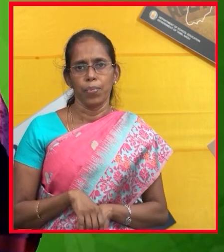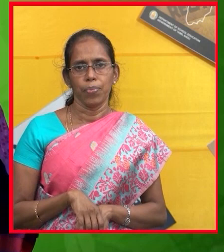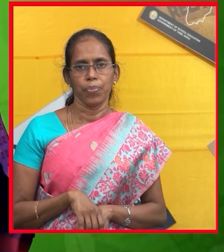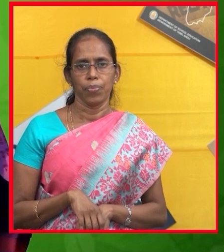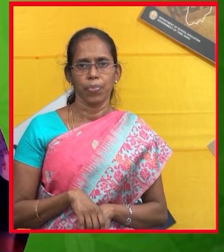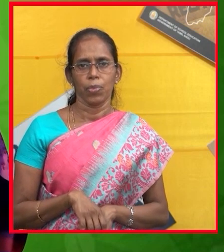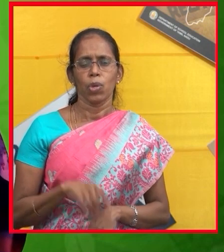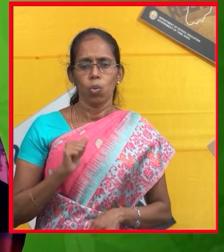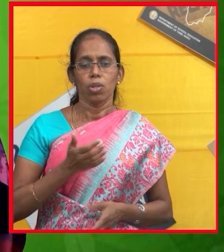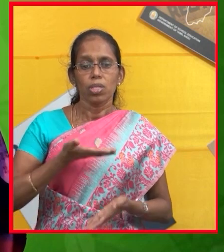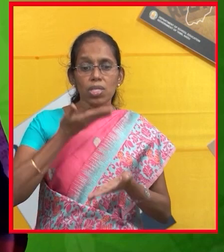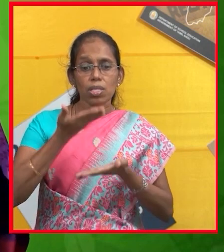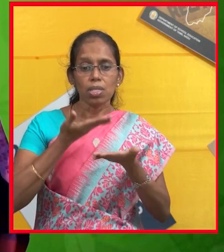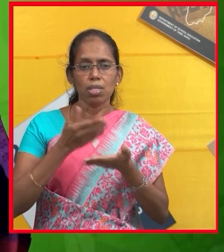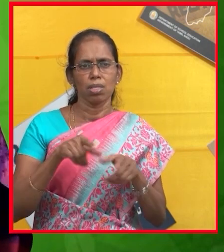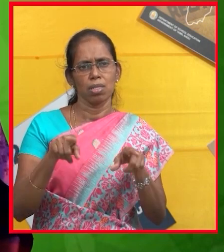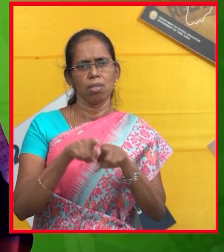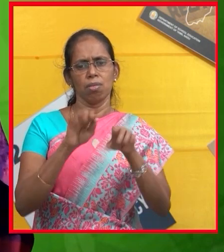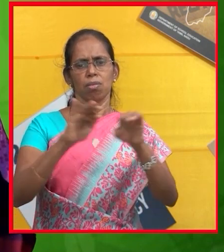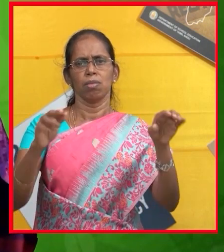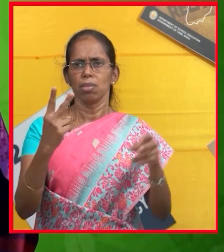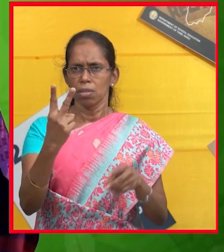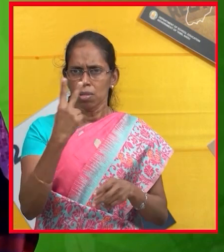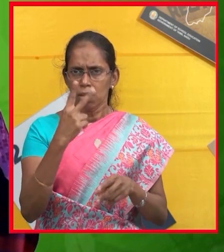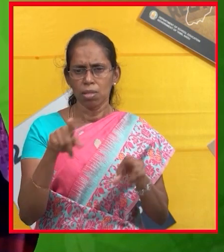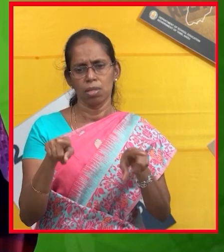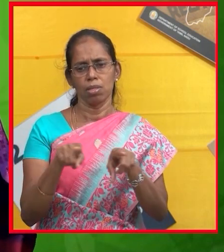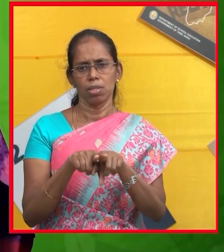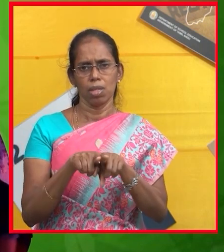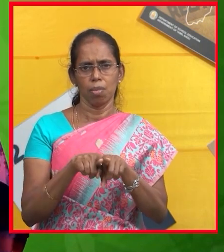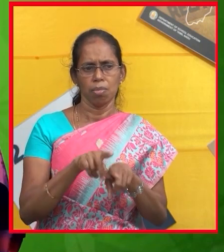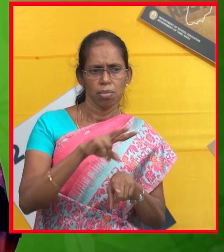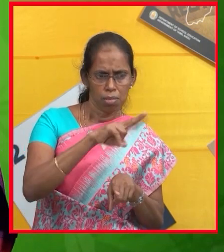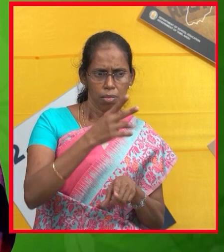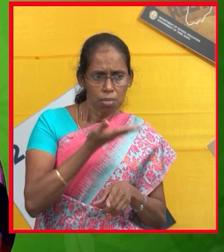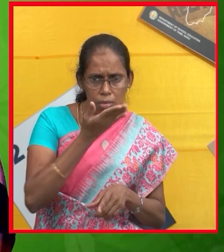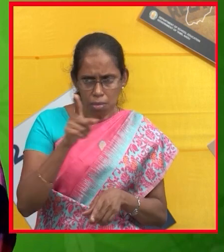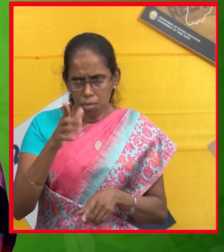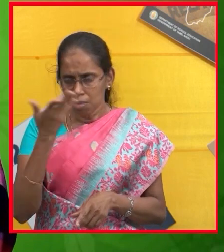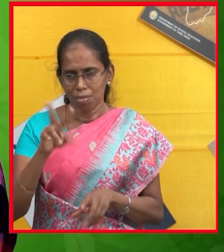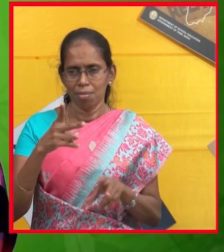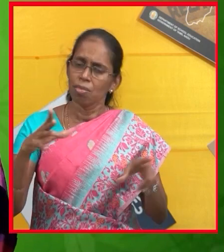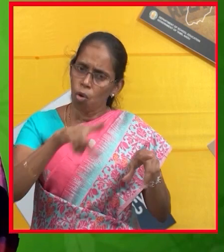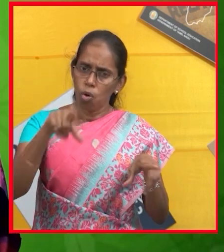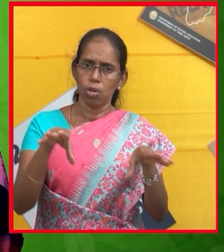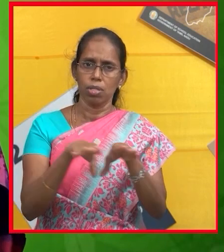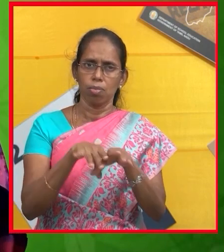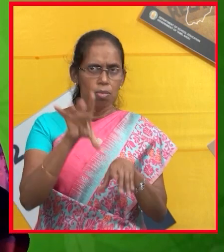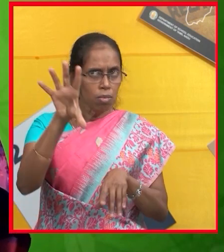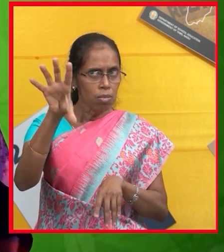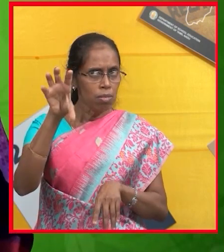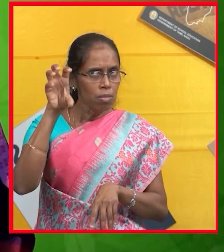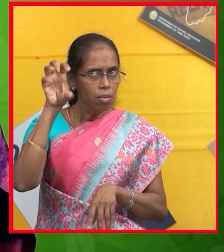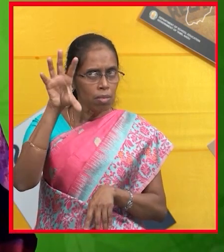இப்போ நம்ம டீச்சர் டீச் பண்ணுறது எல்லாருக்கும் ஒரே மாதிரி தான் பண்ண போகிறாங்க. இப்போ யாரை பொறுத்து இது அப்படின்னா, அந்த விஷயத்தை புரிஞ்சுக்கிறவங்க, வாங்கிக்கிறவங்கள